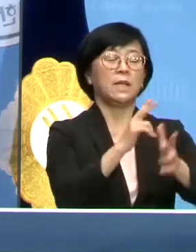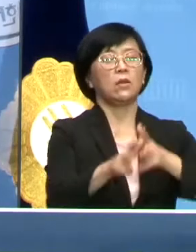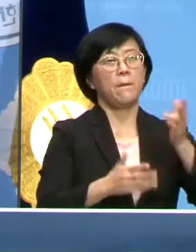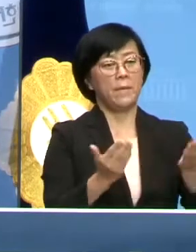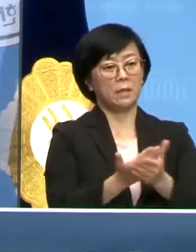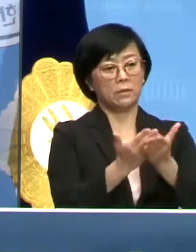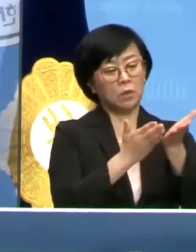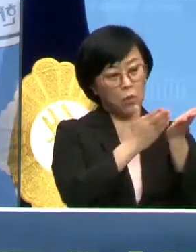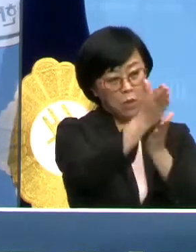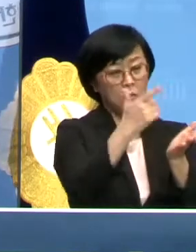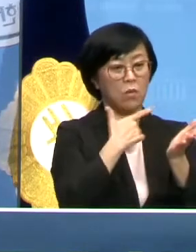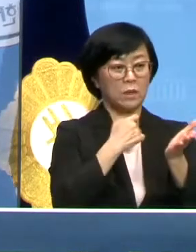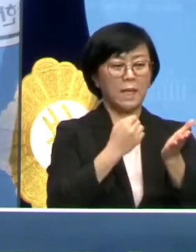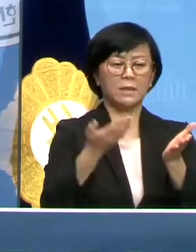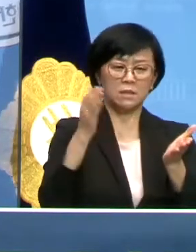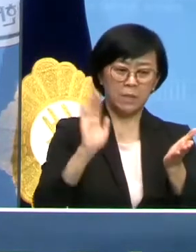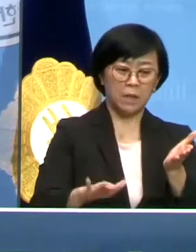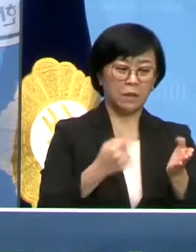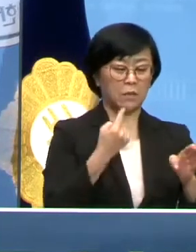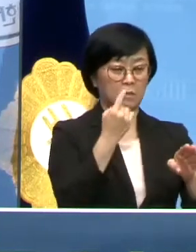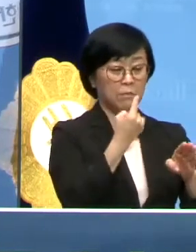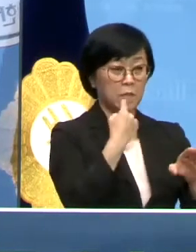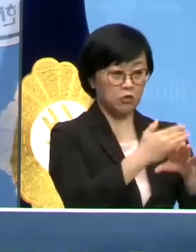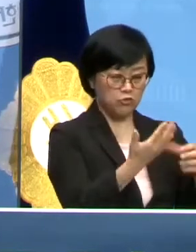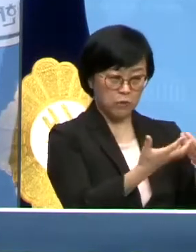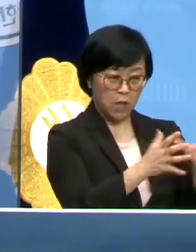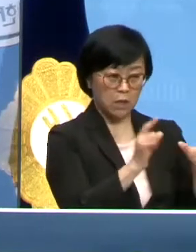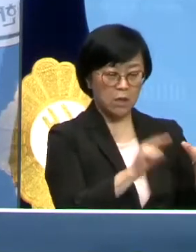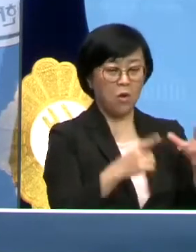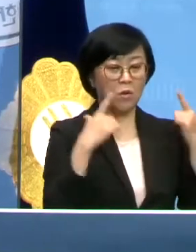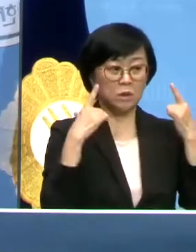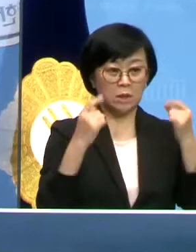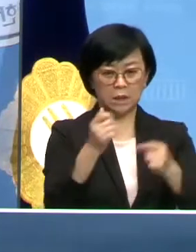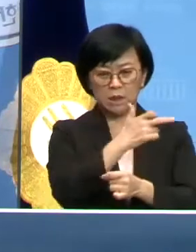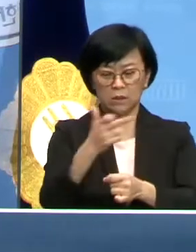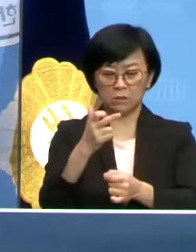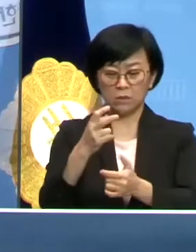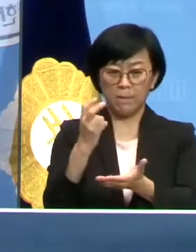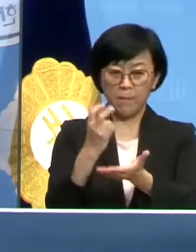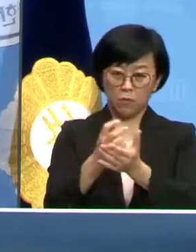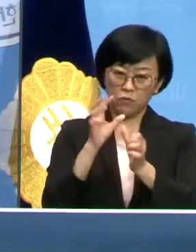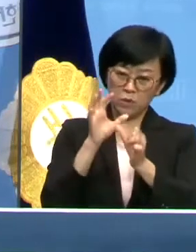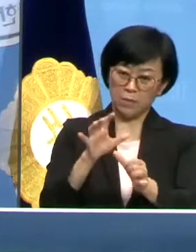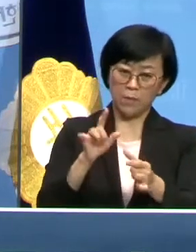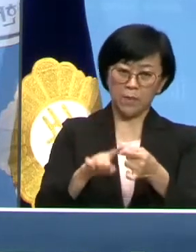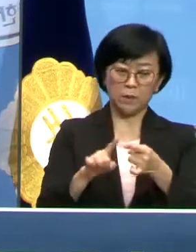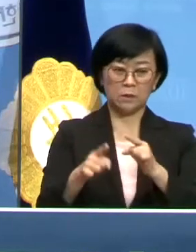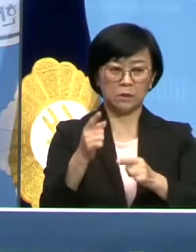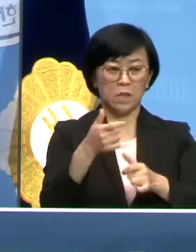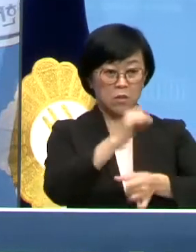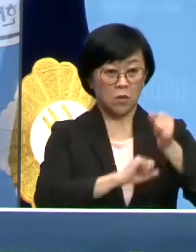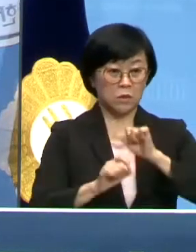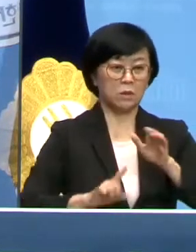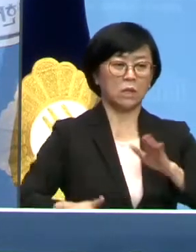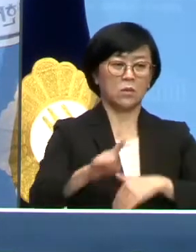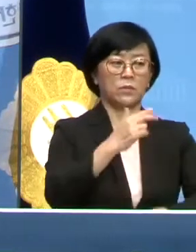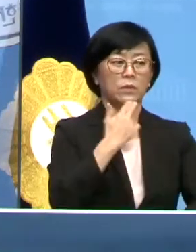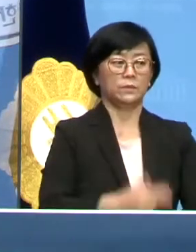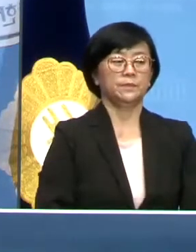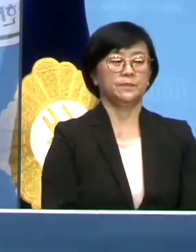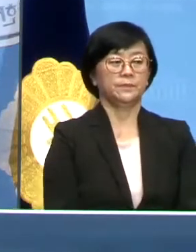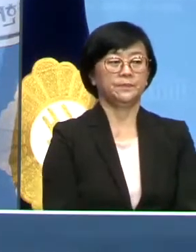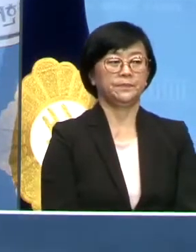요청하고 있습니다 하지만 더불어 민주당에선 여전히 대기업 규제 법안에 대해서 적극적으로 나서고 있지